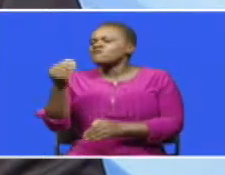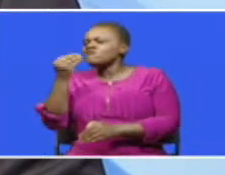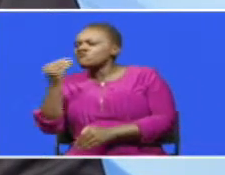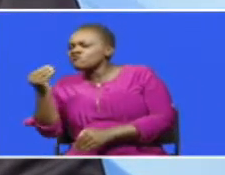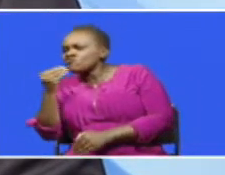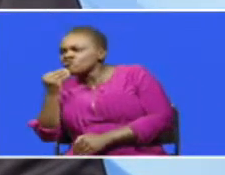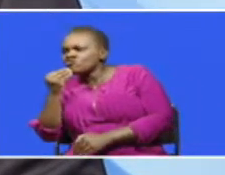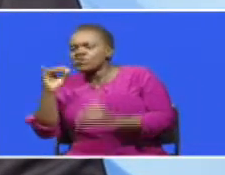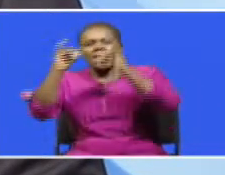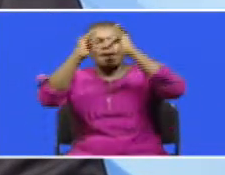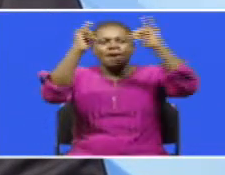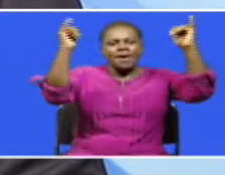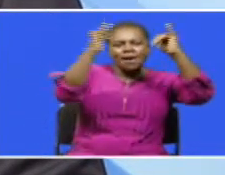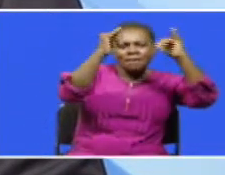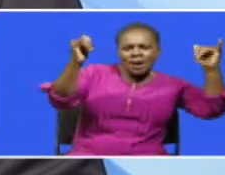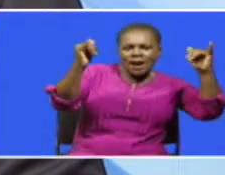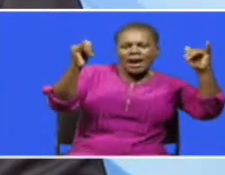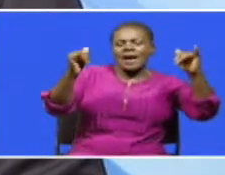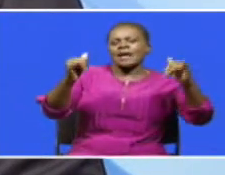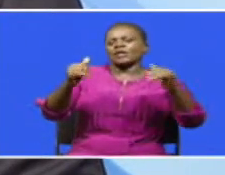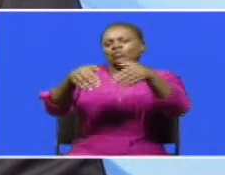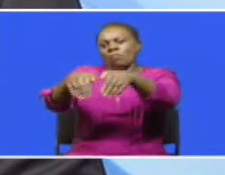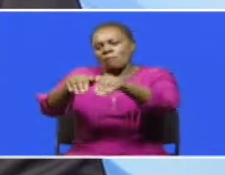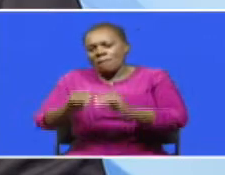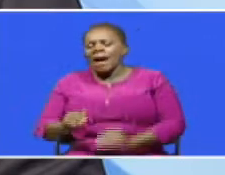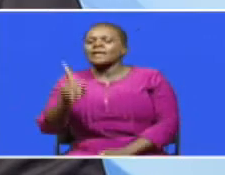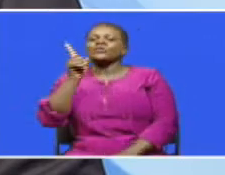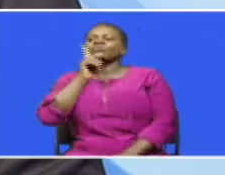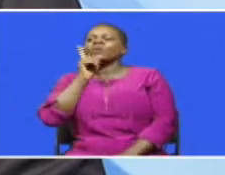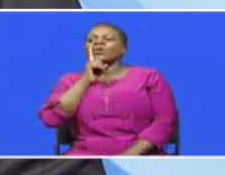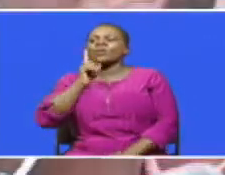hata kutundika mahema ya kumuaga Caroline hapo kesho.